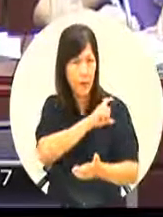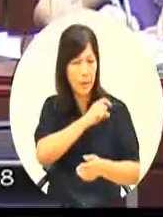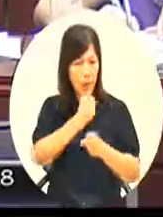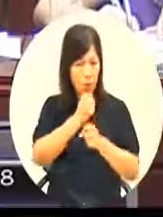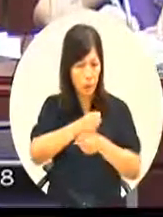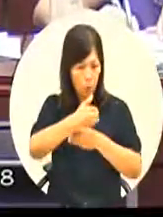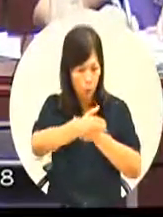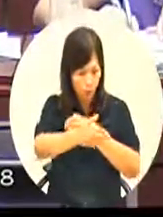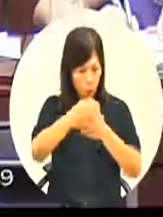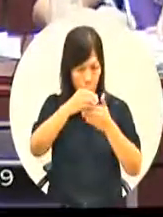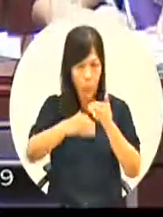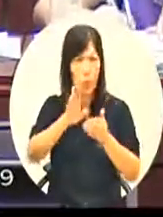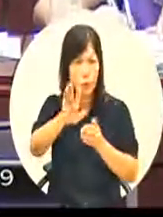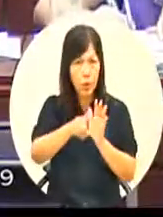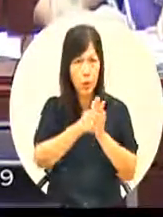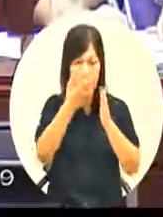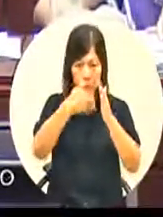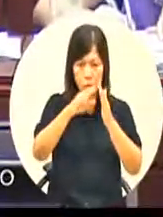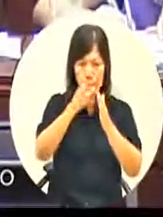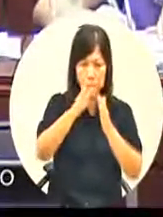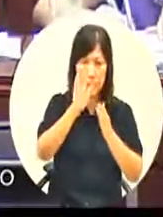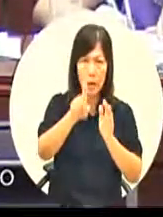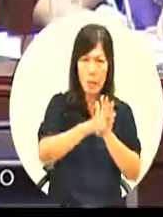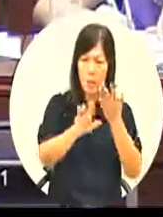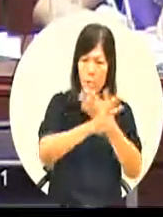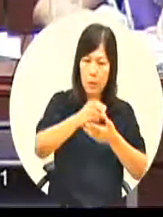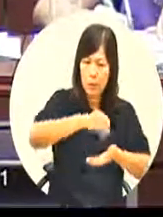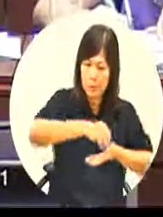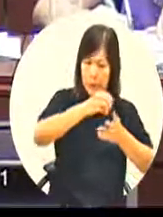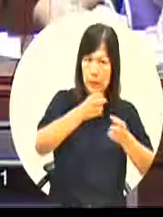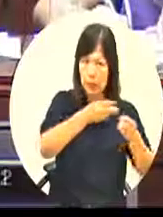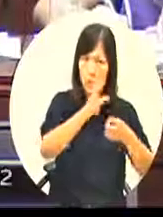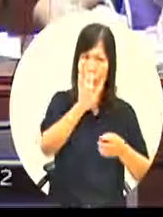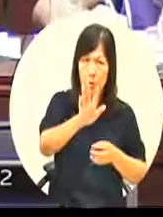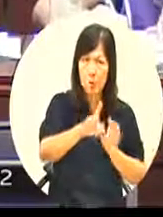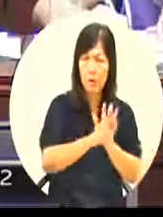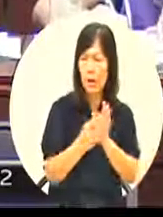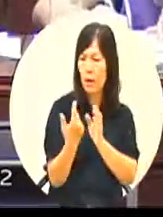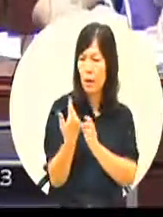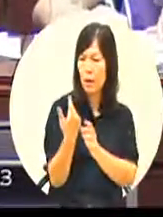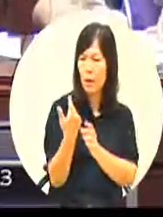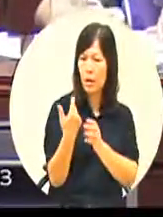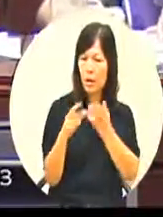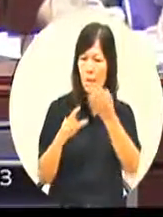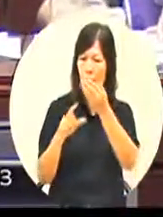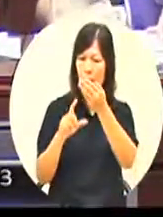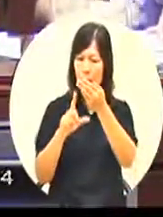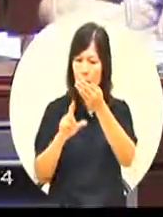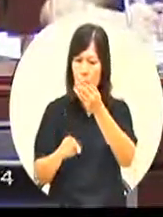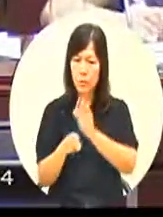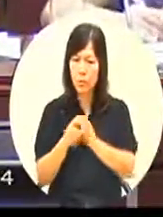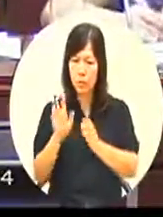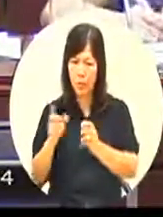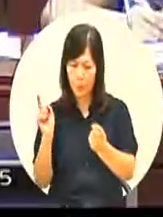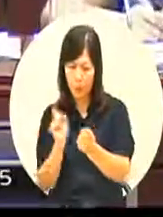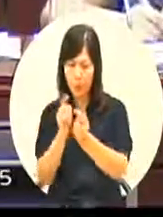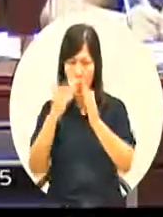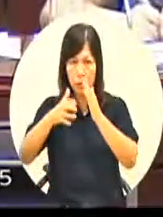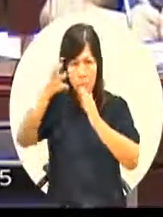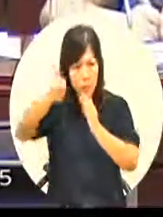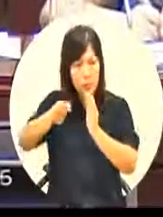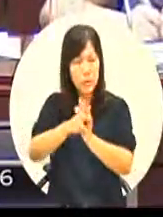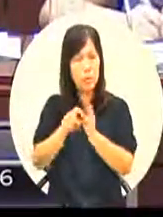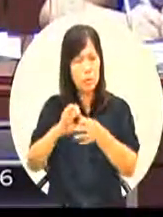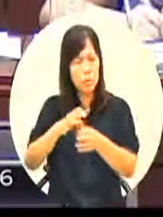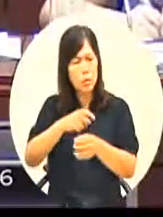要点。所以学校必须要有一个外部提案了。我在上个月才遇到这个中山国小的校长，我就说为什么这